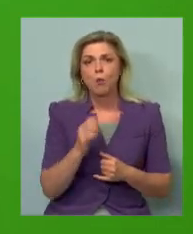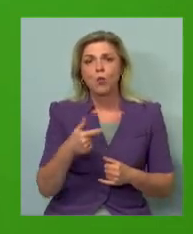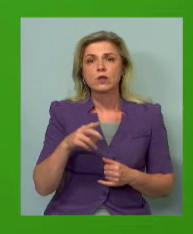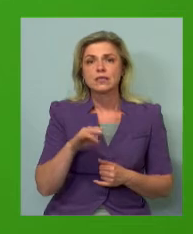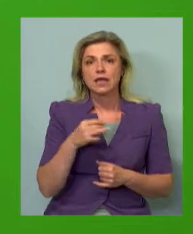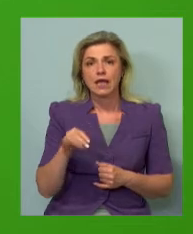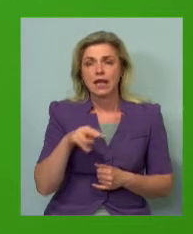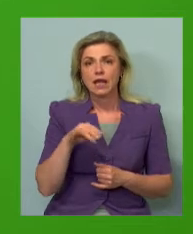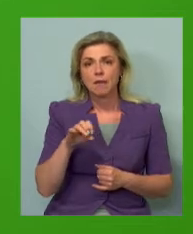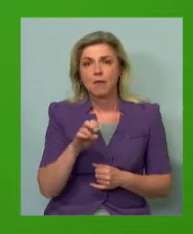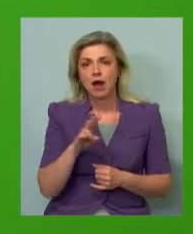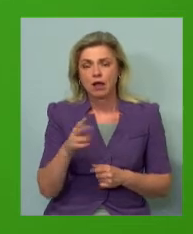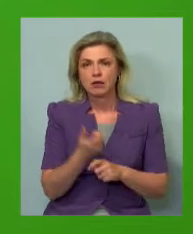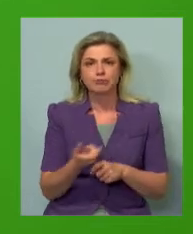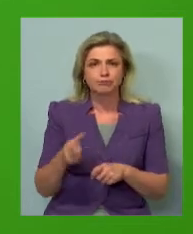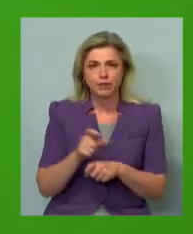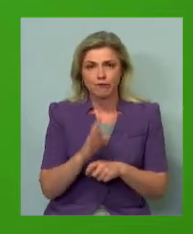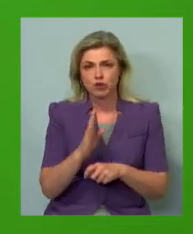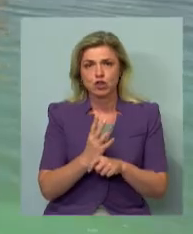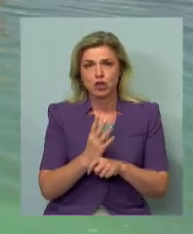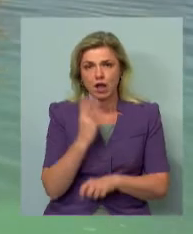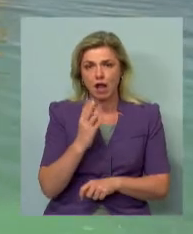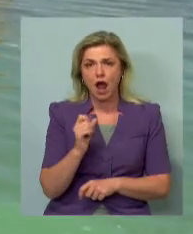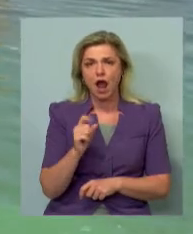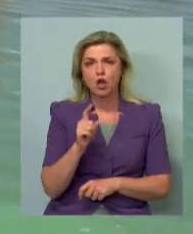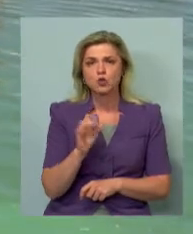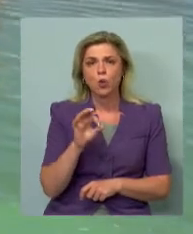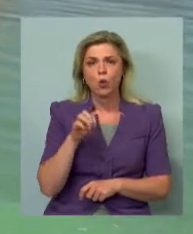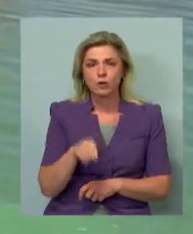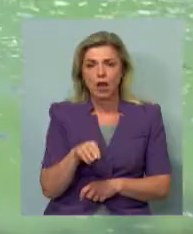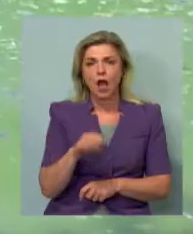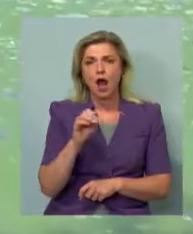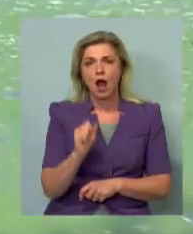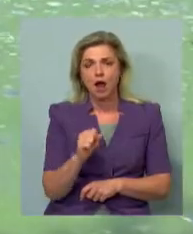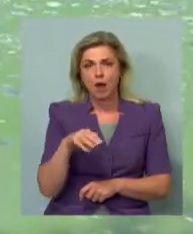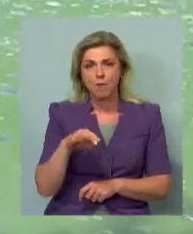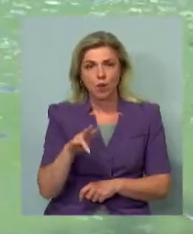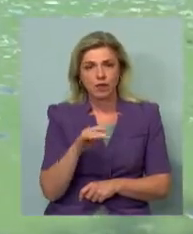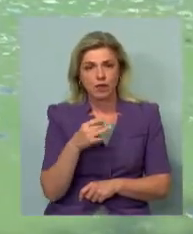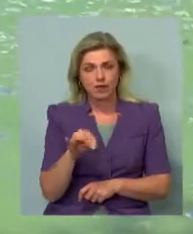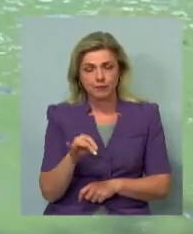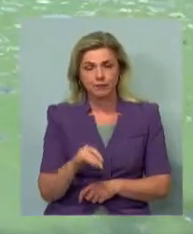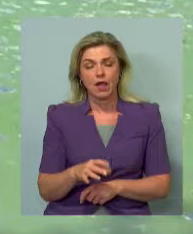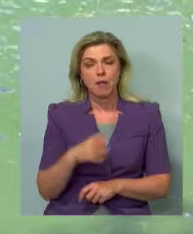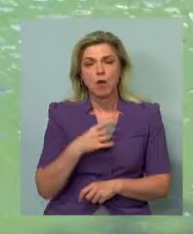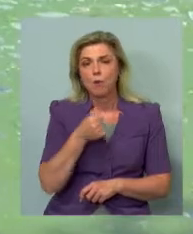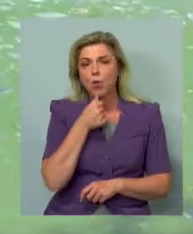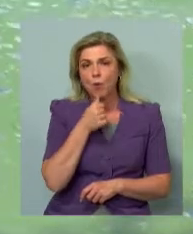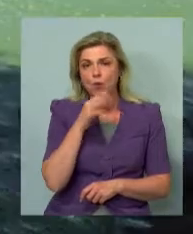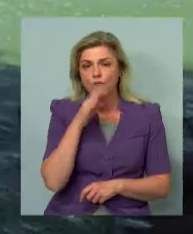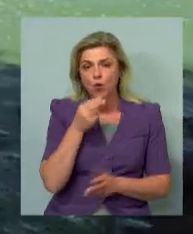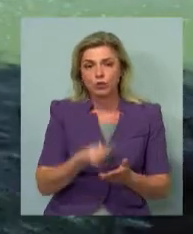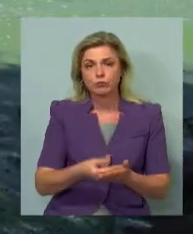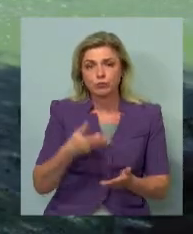перевищення азоту амонію майже в 4 рази. Проби води відібрали 1 вересня представники Державної екологічної